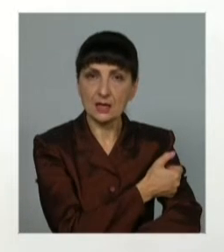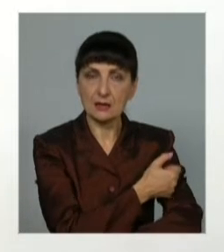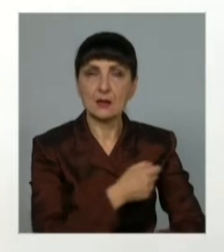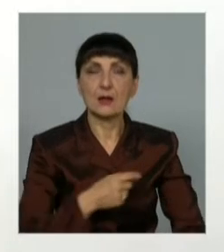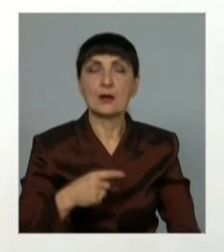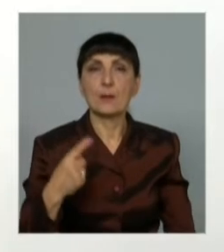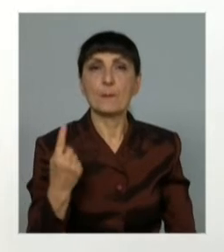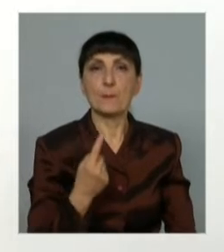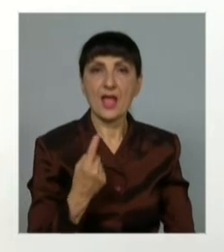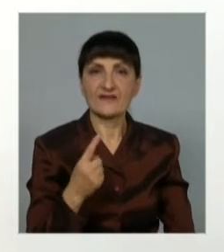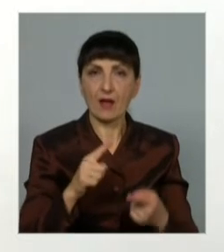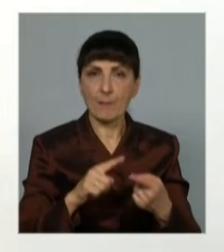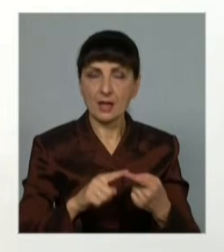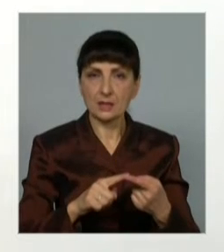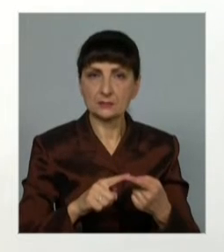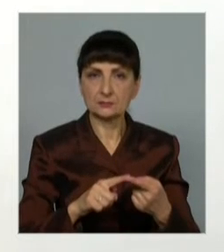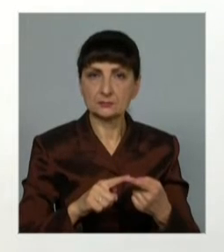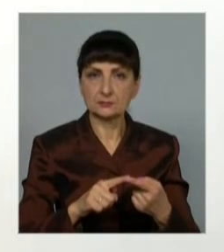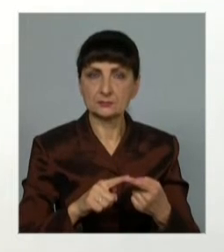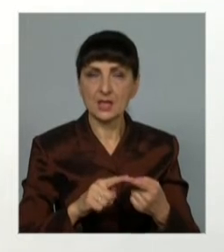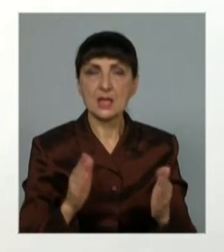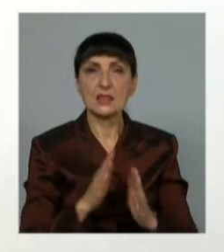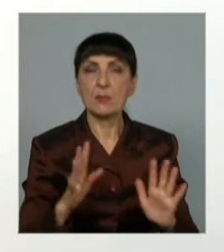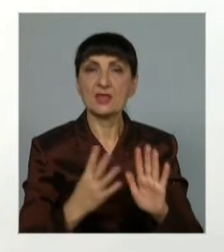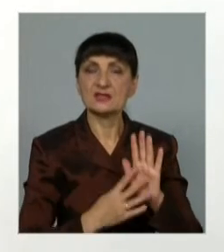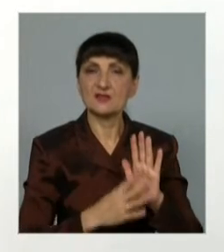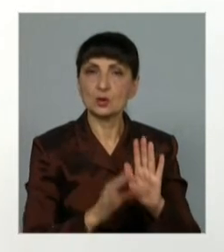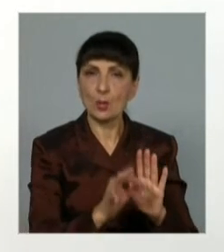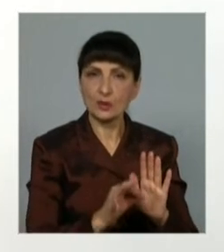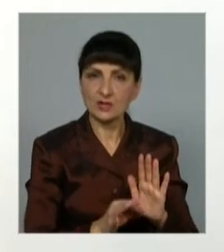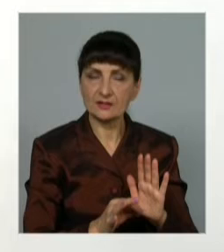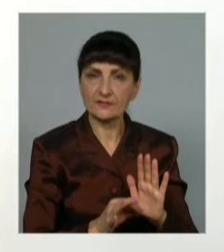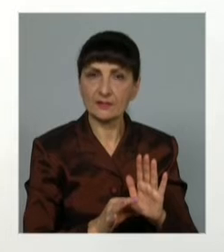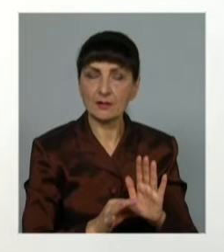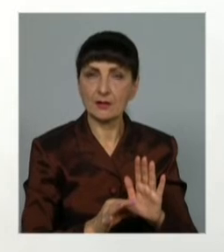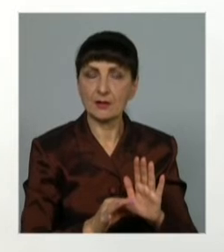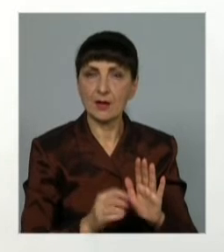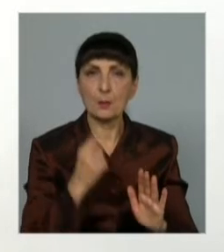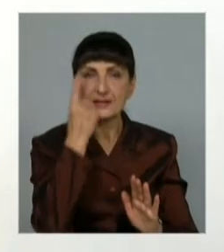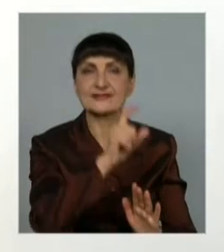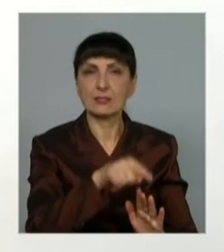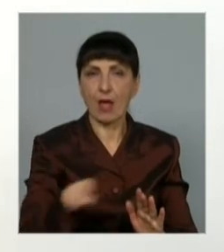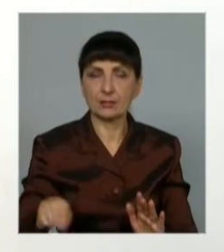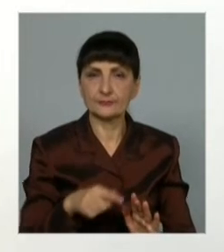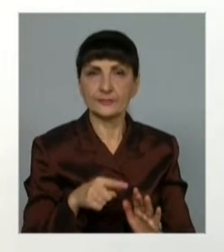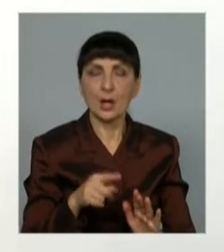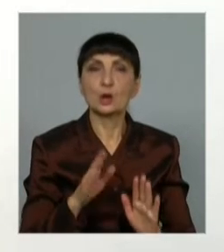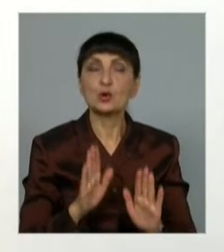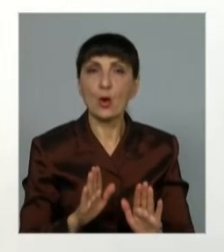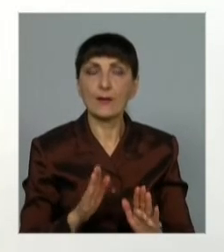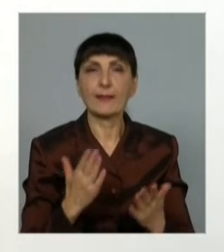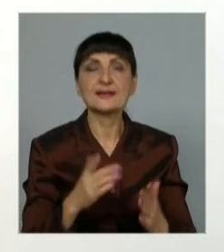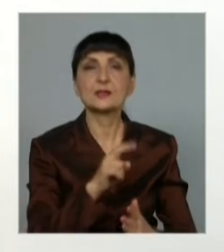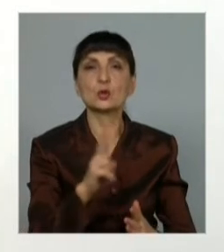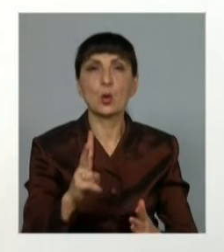первым компонентом не менее 90%. Персонала, ну, за исключением